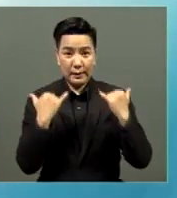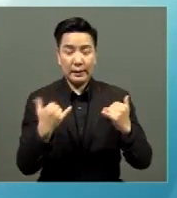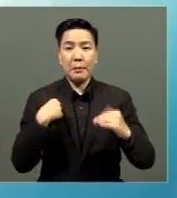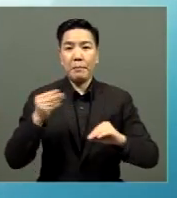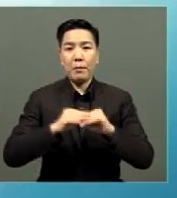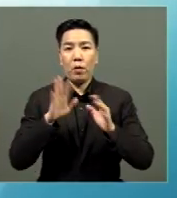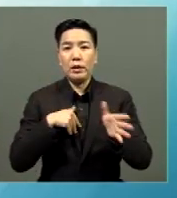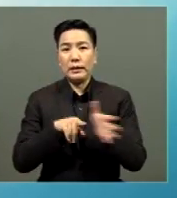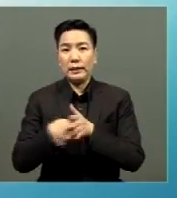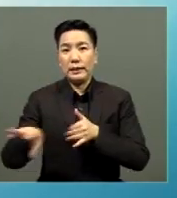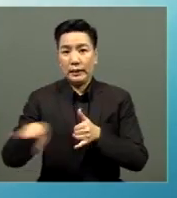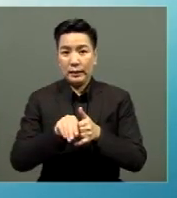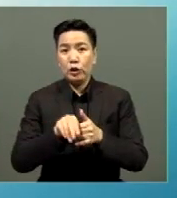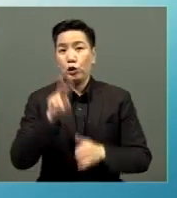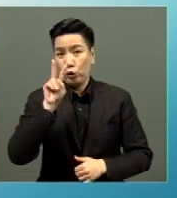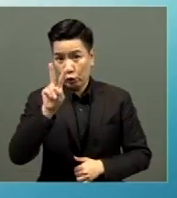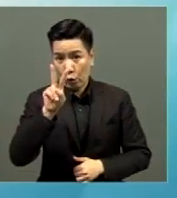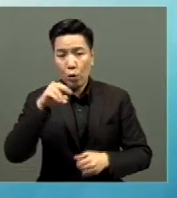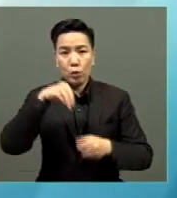ผมก็วันนี้มีเพิ่มขึ้นก็คือเป็น 2